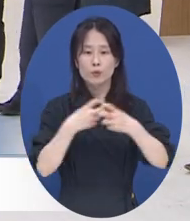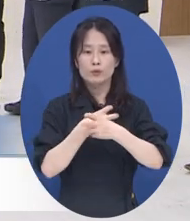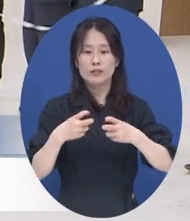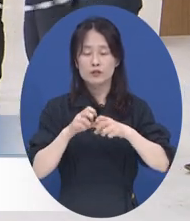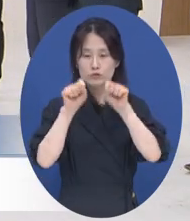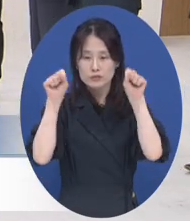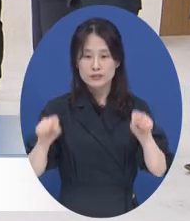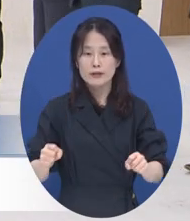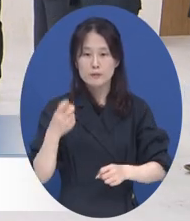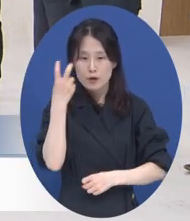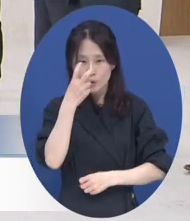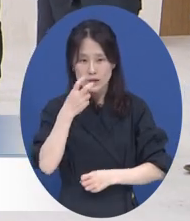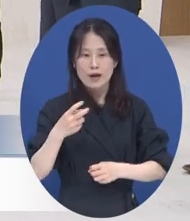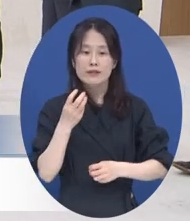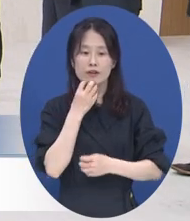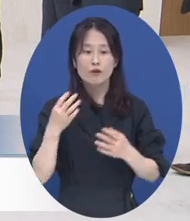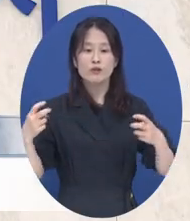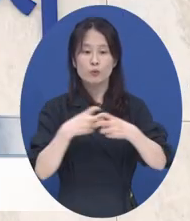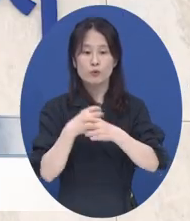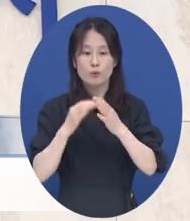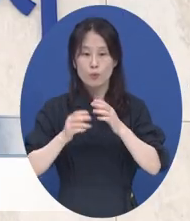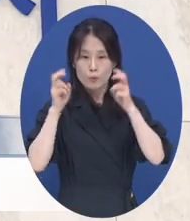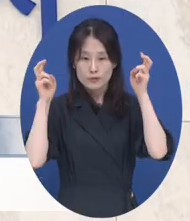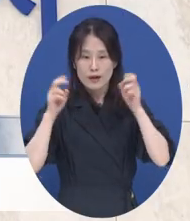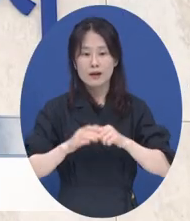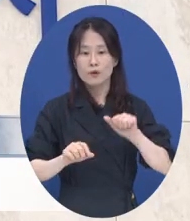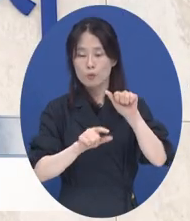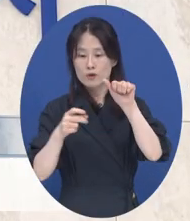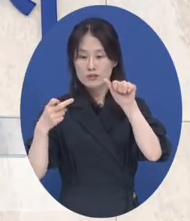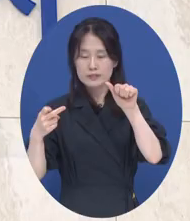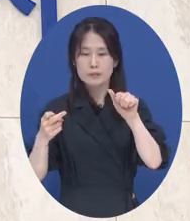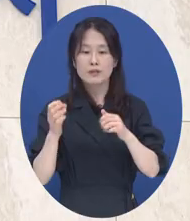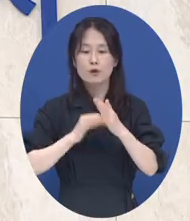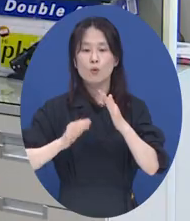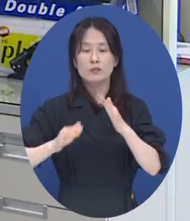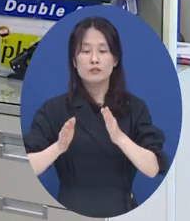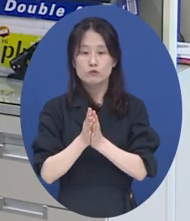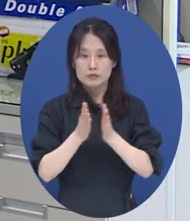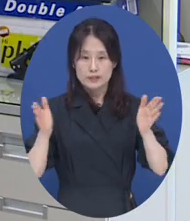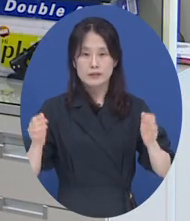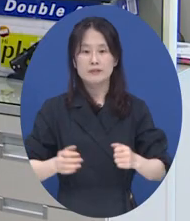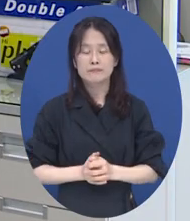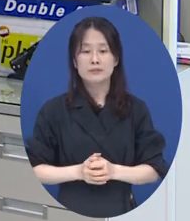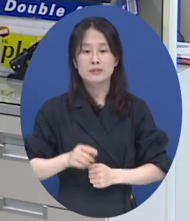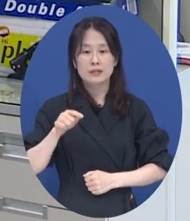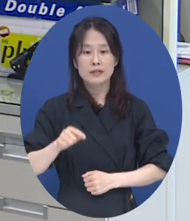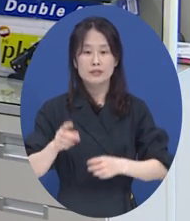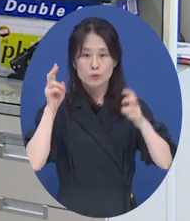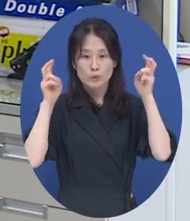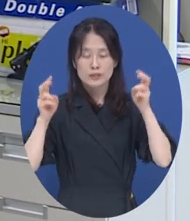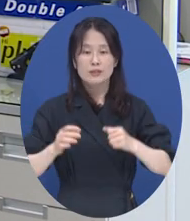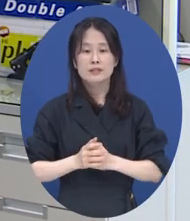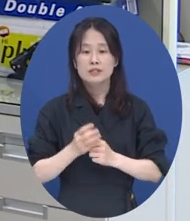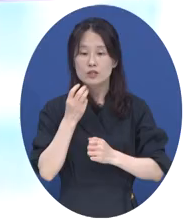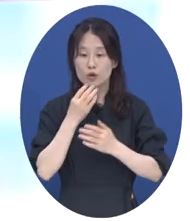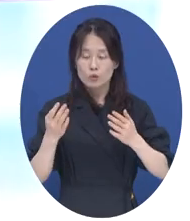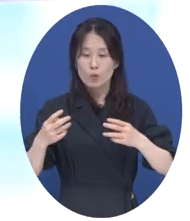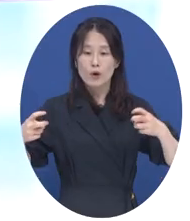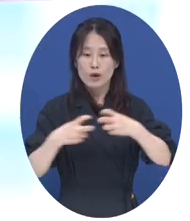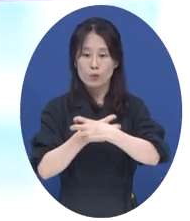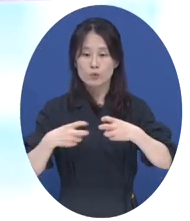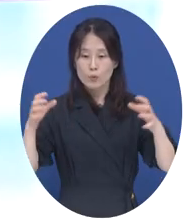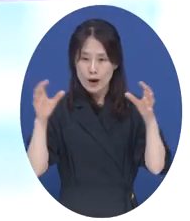대중교통 체계를 관리하는 경기교통공사가 12일 공식 출범했습니다. 경기교통공사는 도의